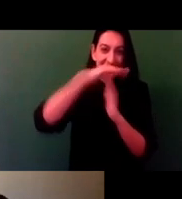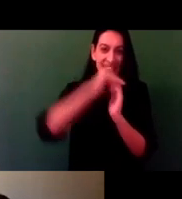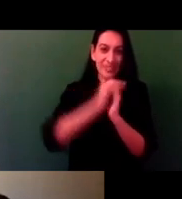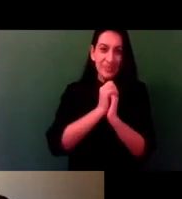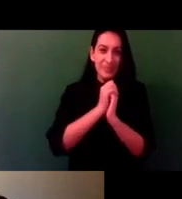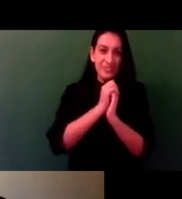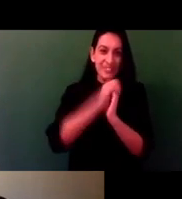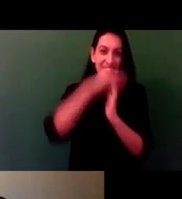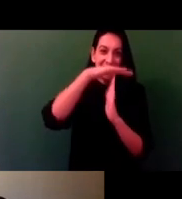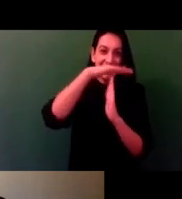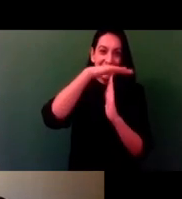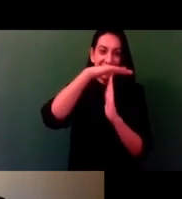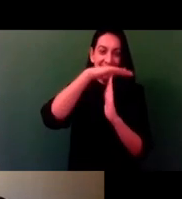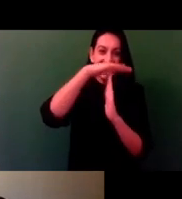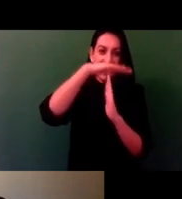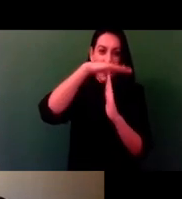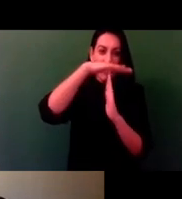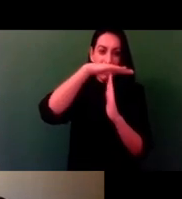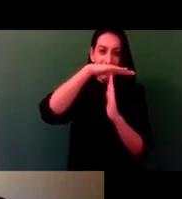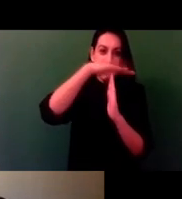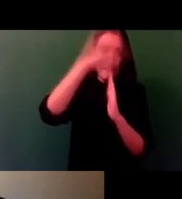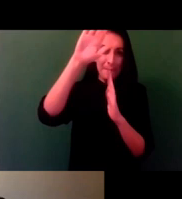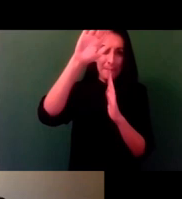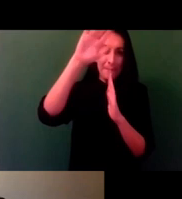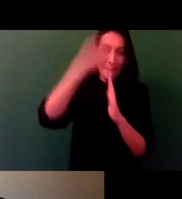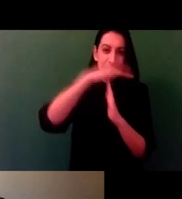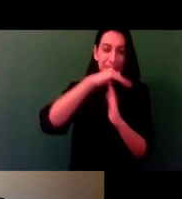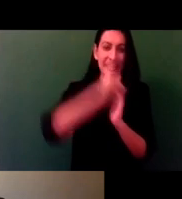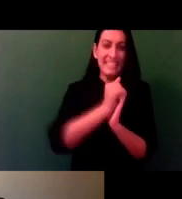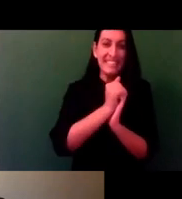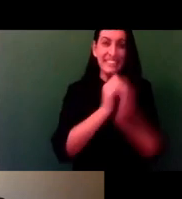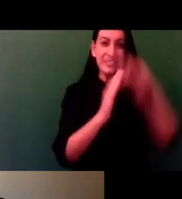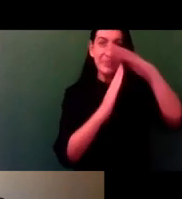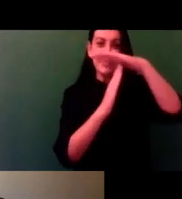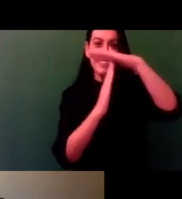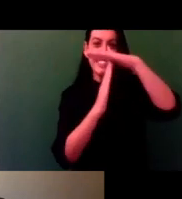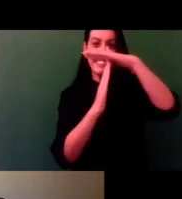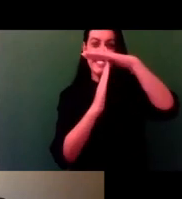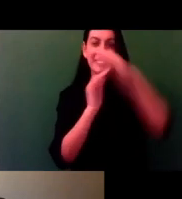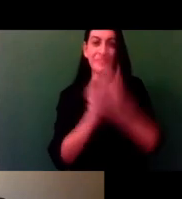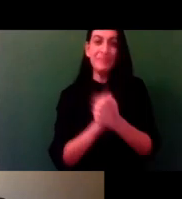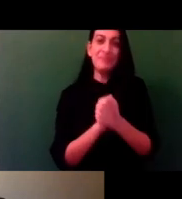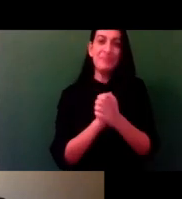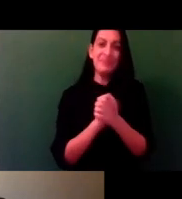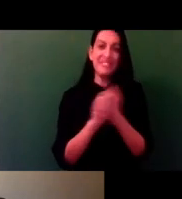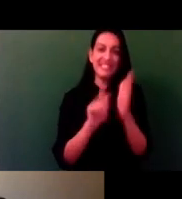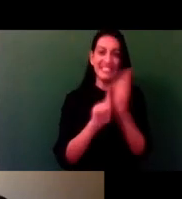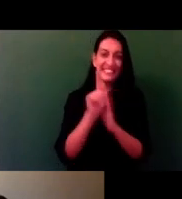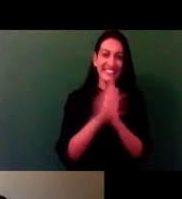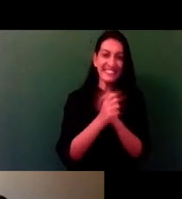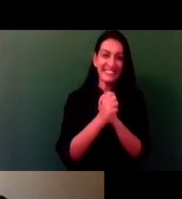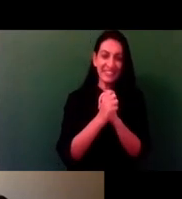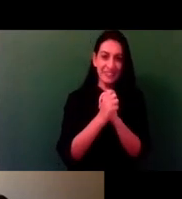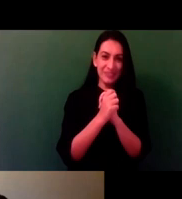uygulamalarını birlikte nasıl düşünebiliriz aslında? Bunun başarılı olduğu, belki daha zorlu olduğu